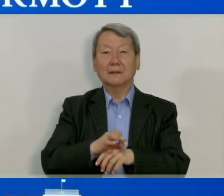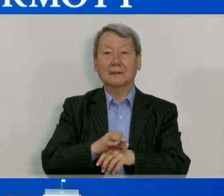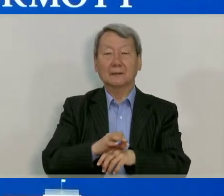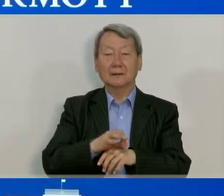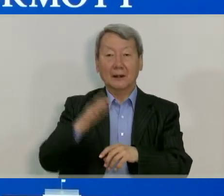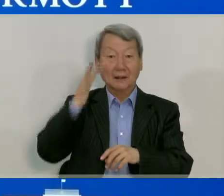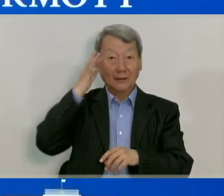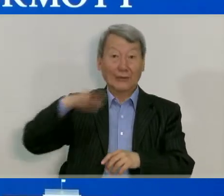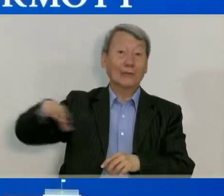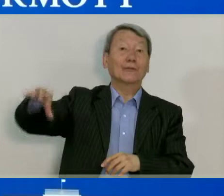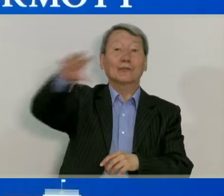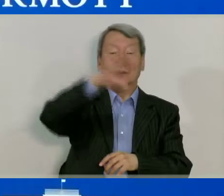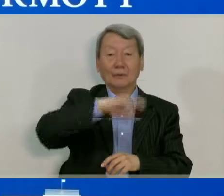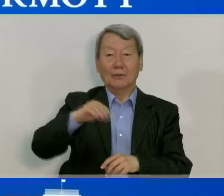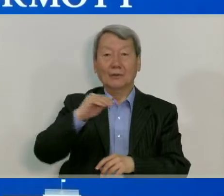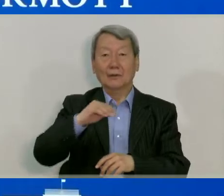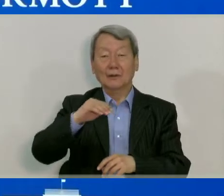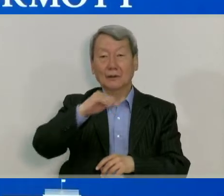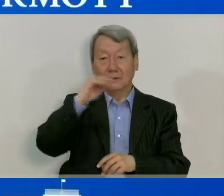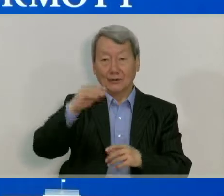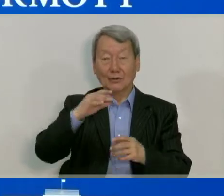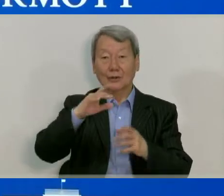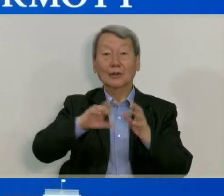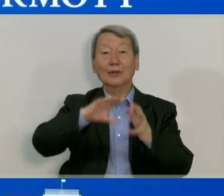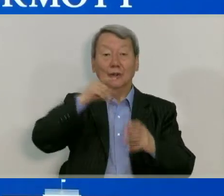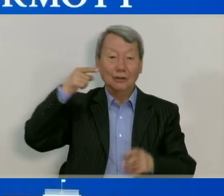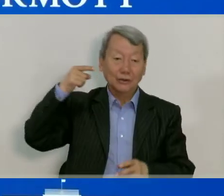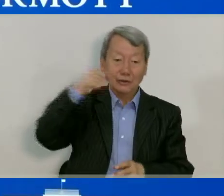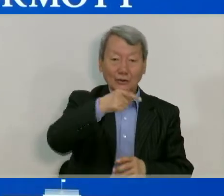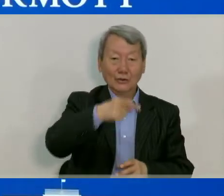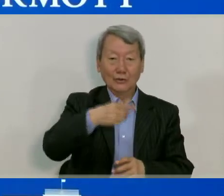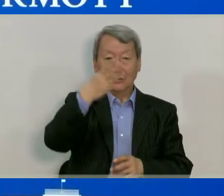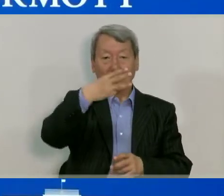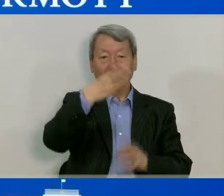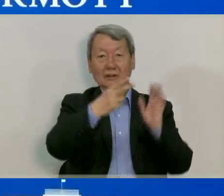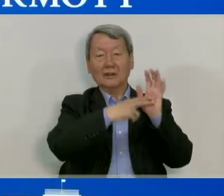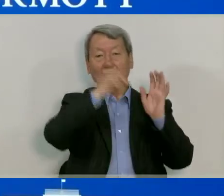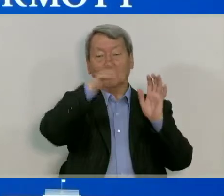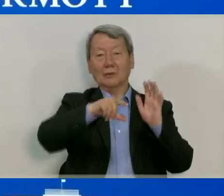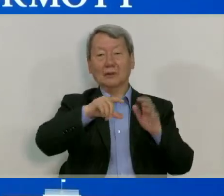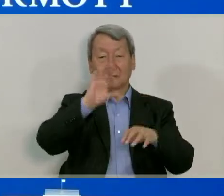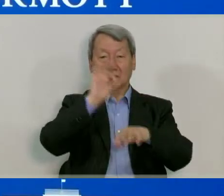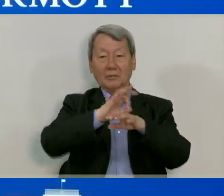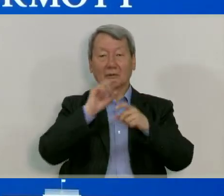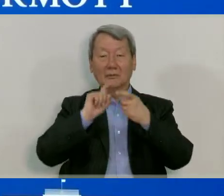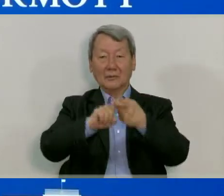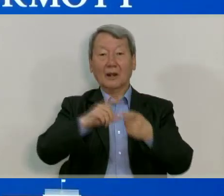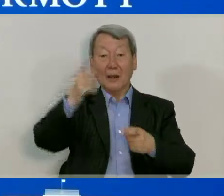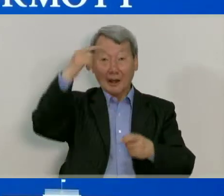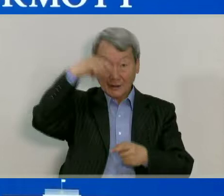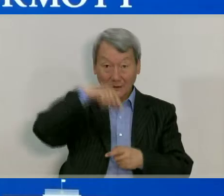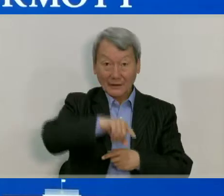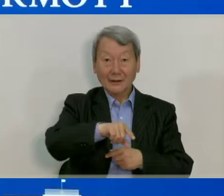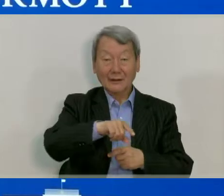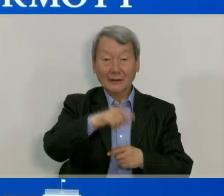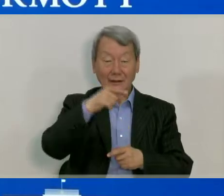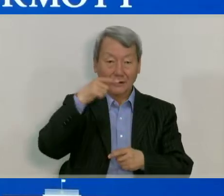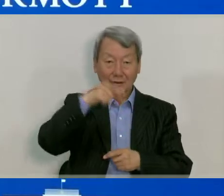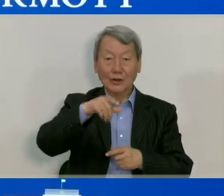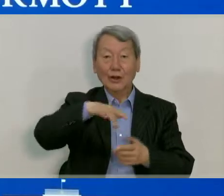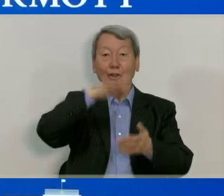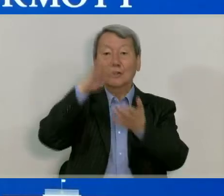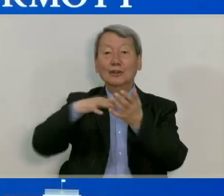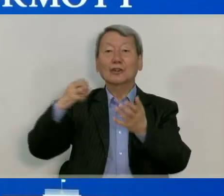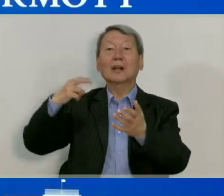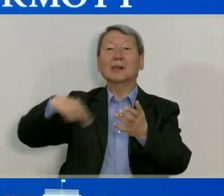В Кыргызстане всего зарегистрировано 1037 подтвержденных случаев, из которых на